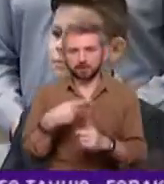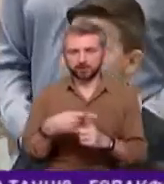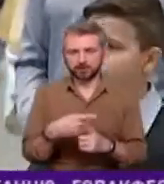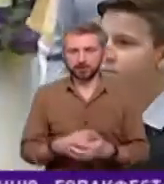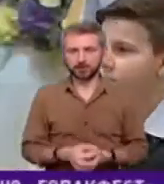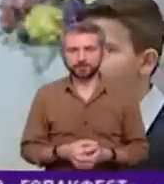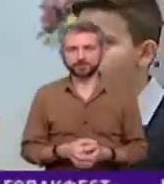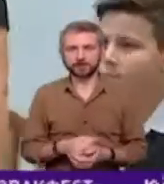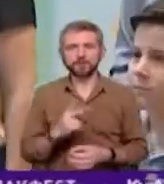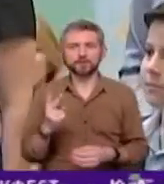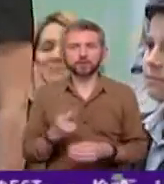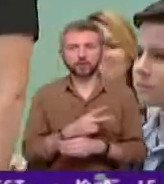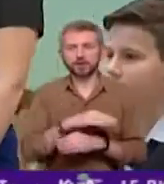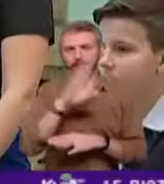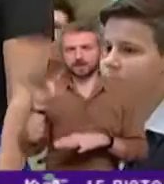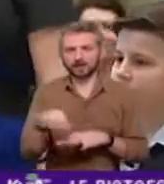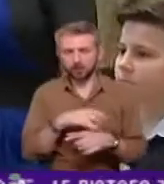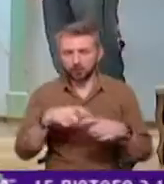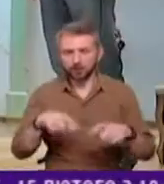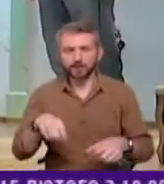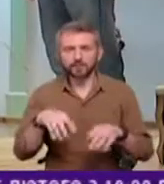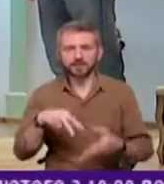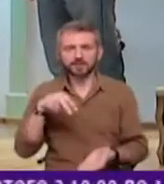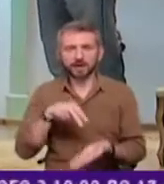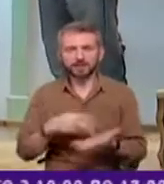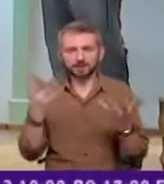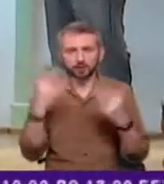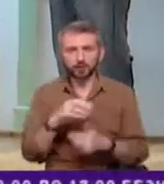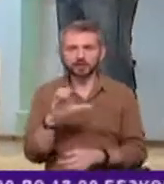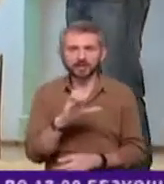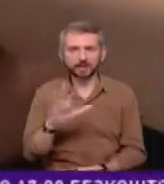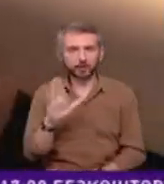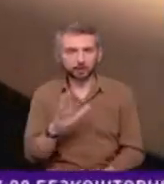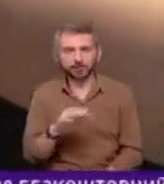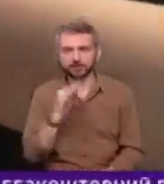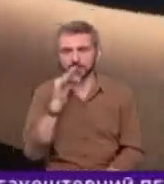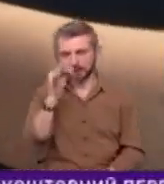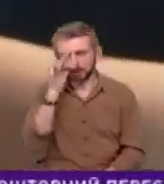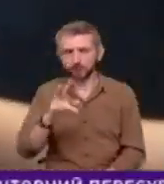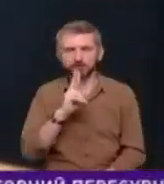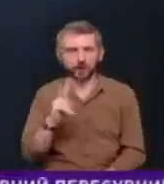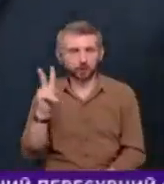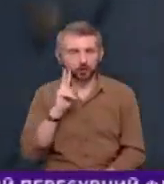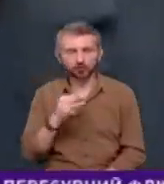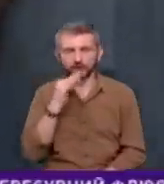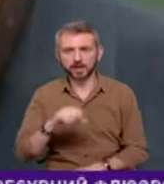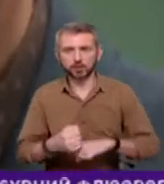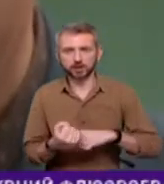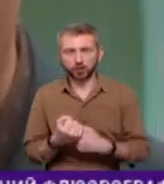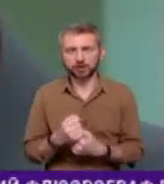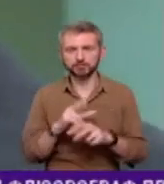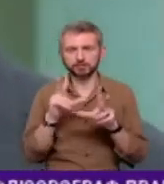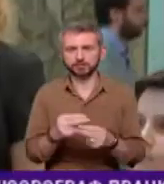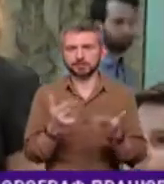образом. Вдруге на весільний рушник вирішили стати й закохані Сергій та Вікторія. Рівно 2 роки тому вони сказали одне одному